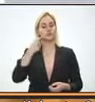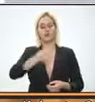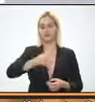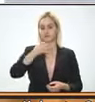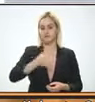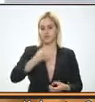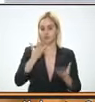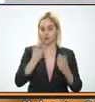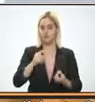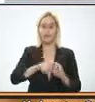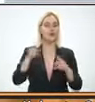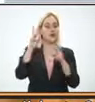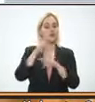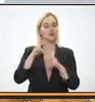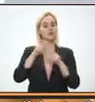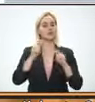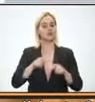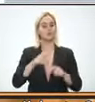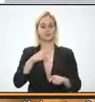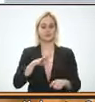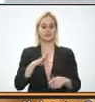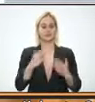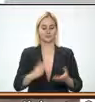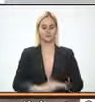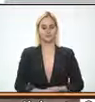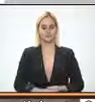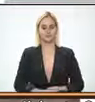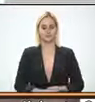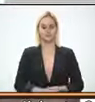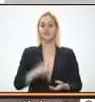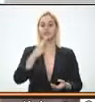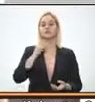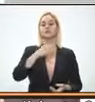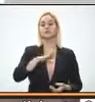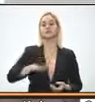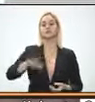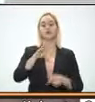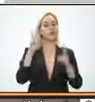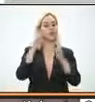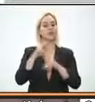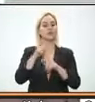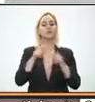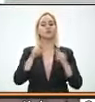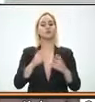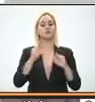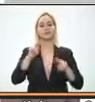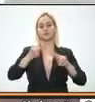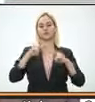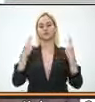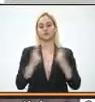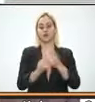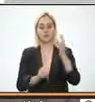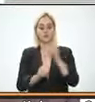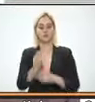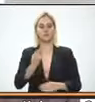ifade edebilmelerini ve hayallerini gerçekleştirebilmelerini isterim. Kız çocuklarının hayallerinin gerçek olacağı bir